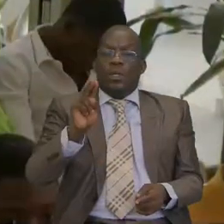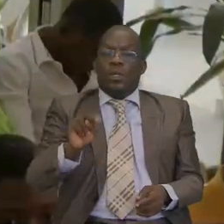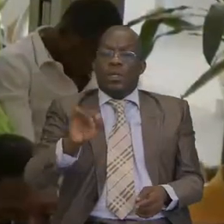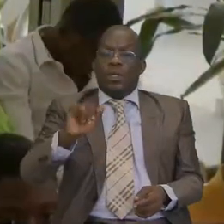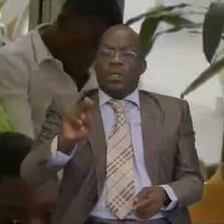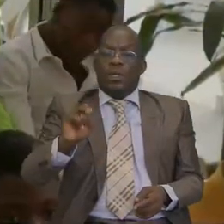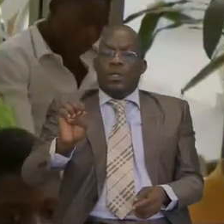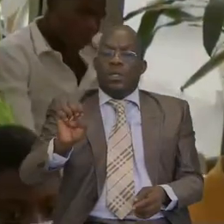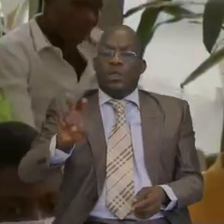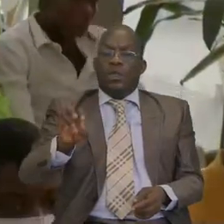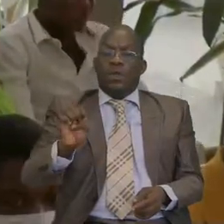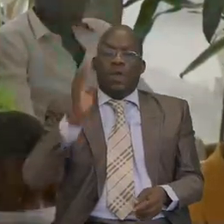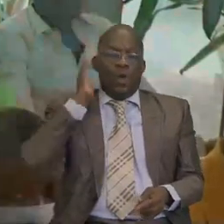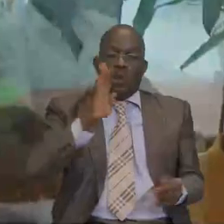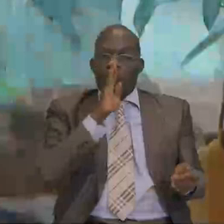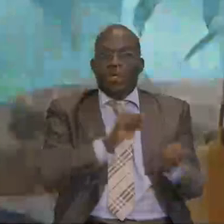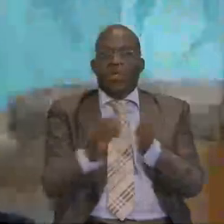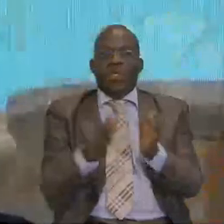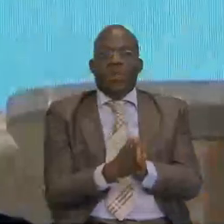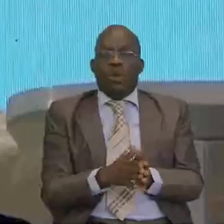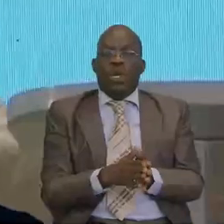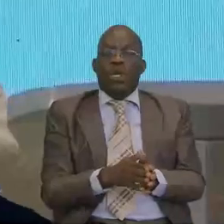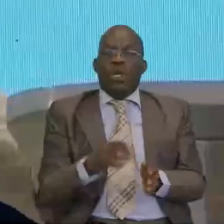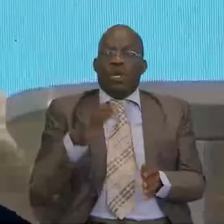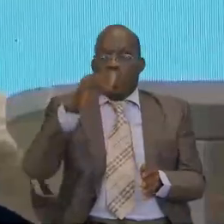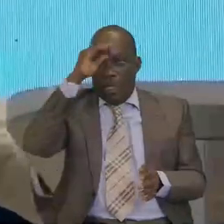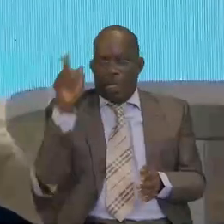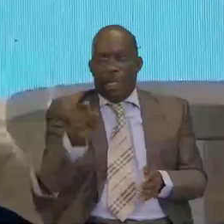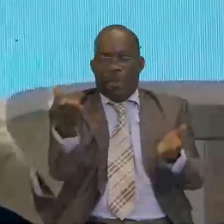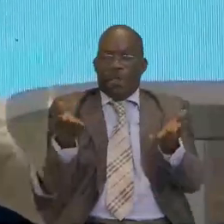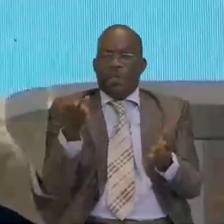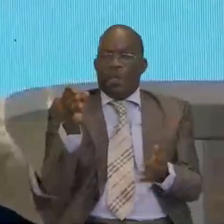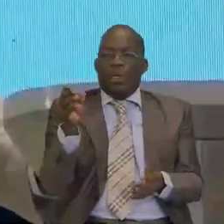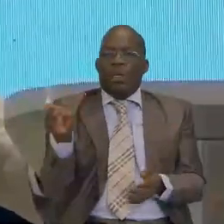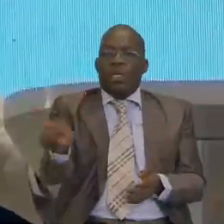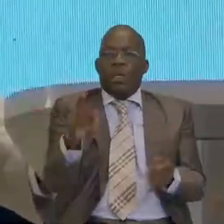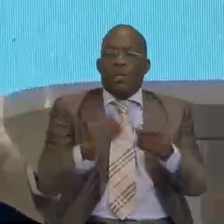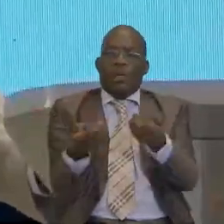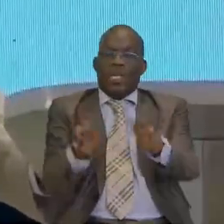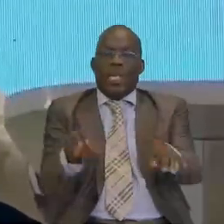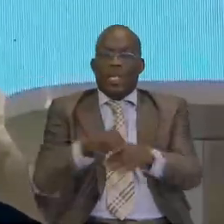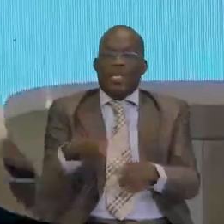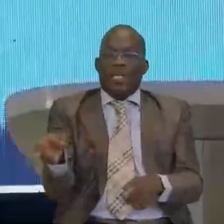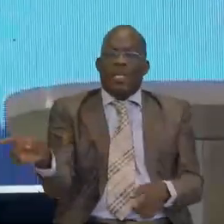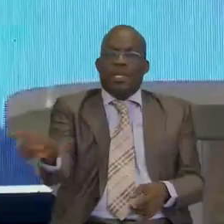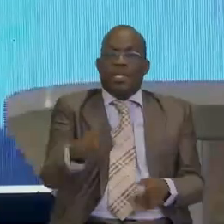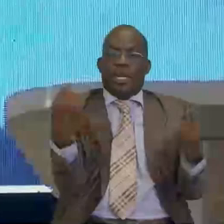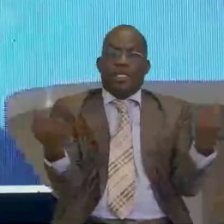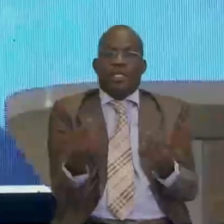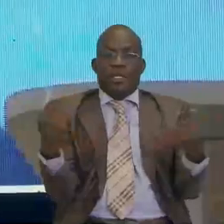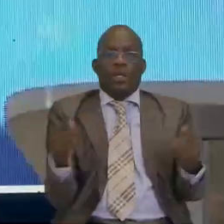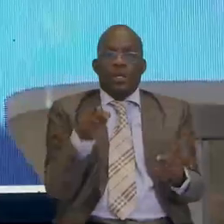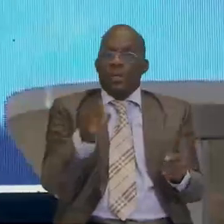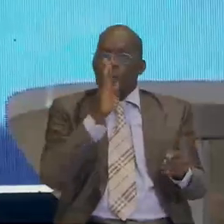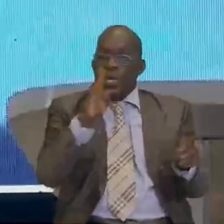Et tu veux qu'ils meurent dans leur péché. Tu seras comme l'apôtre Paul. Il dit,